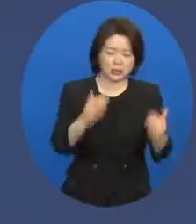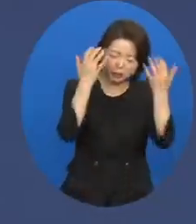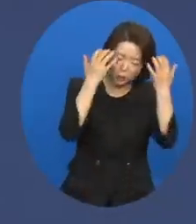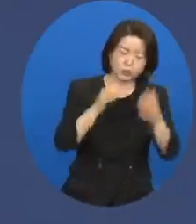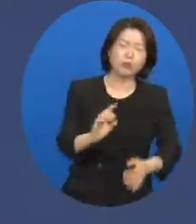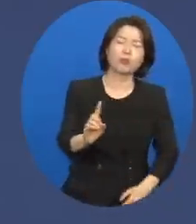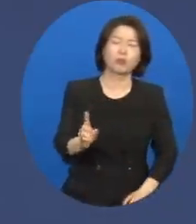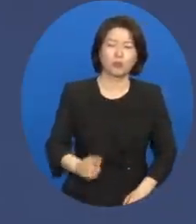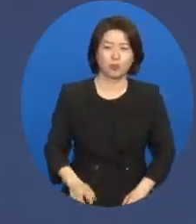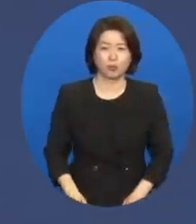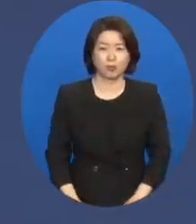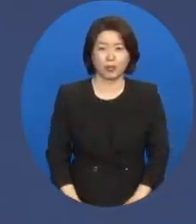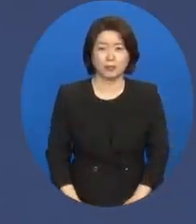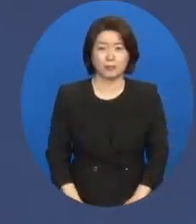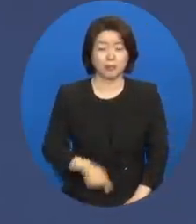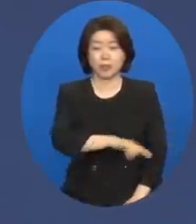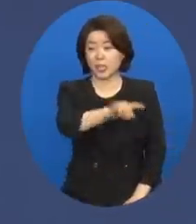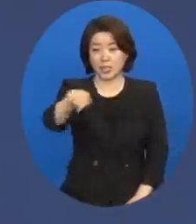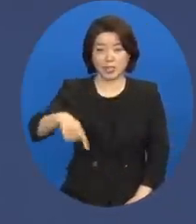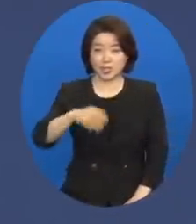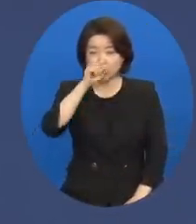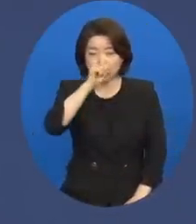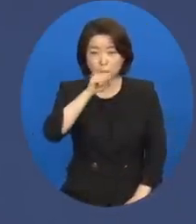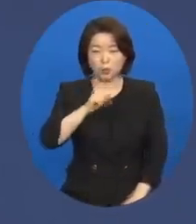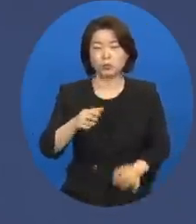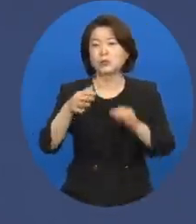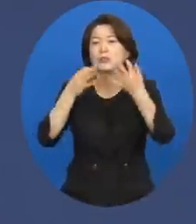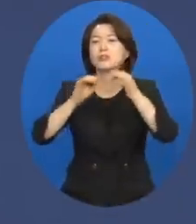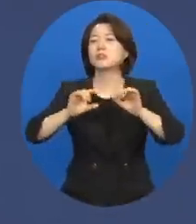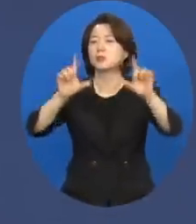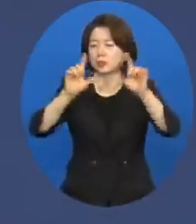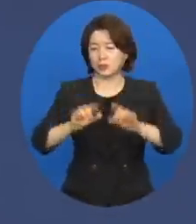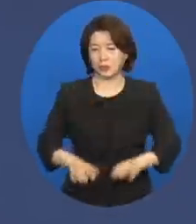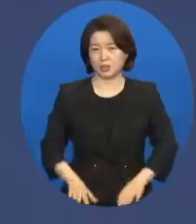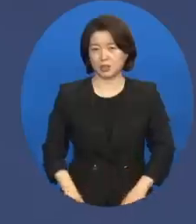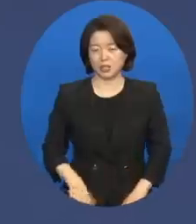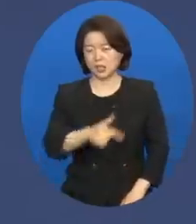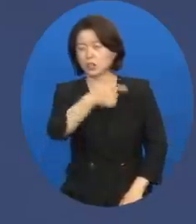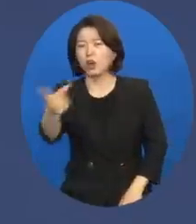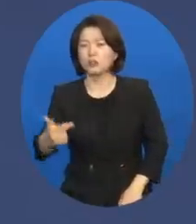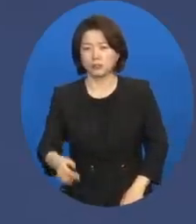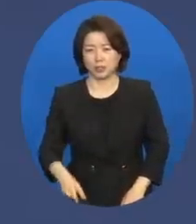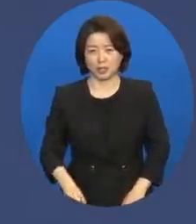지금? 이 좋은 금요일 날 저녁에